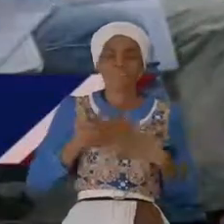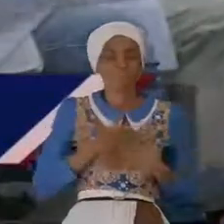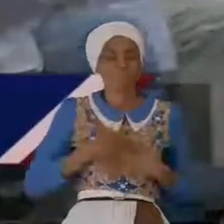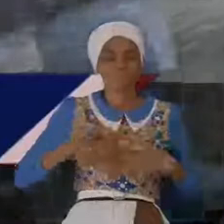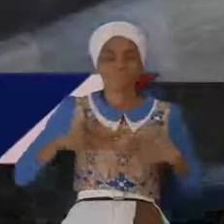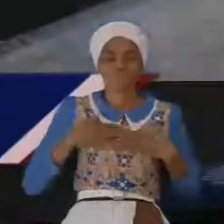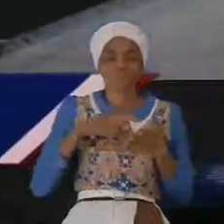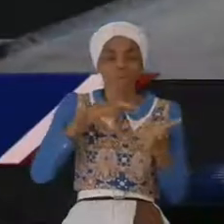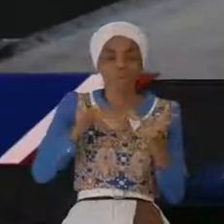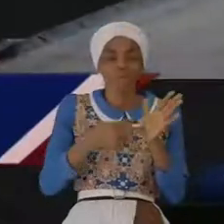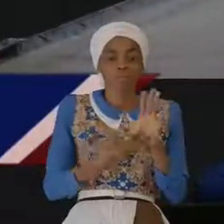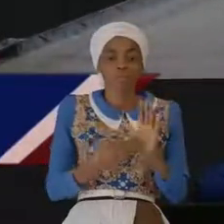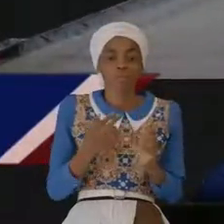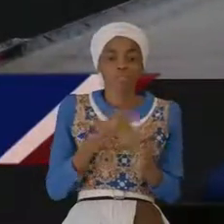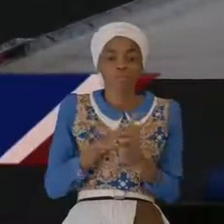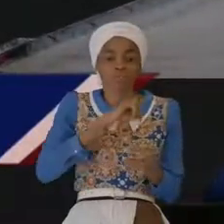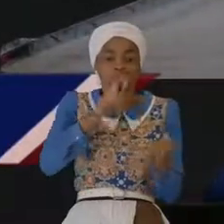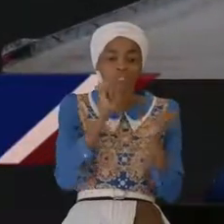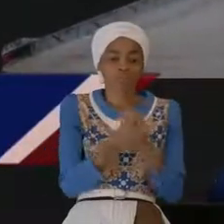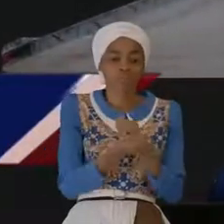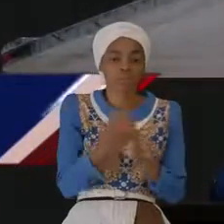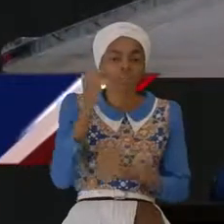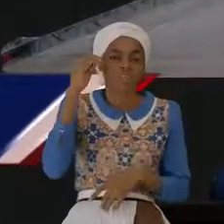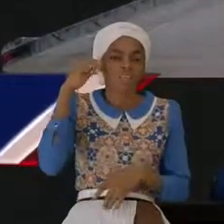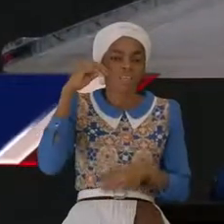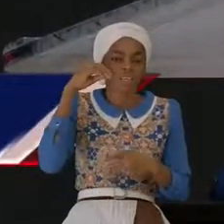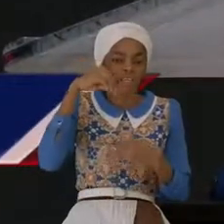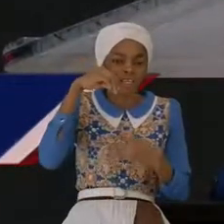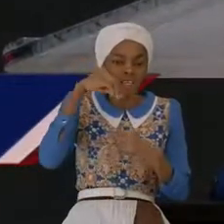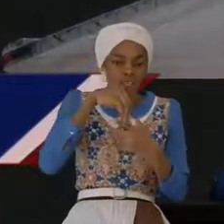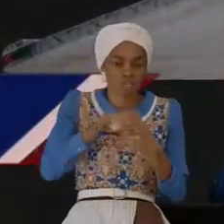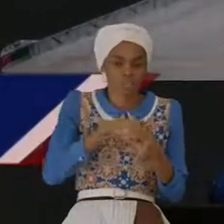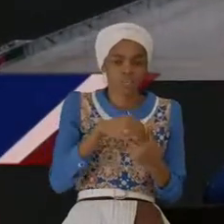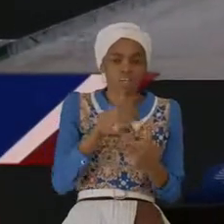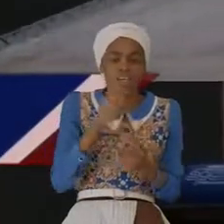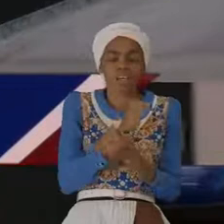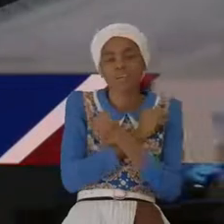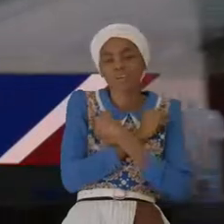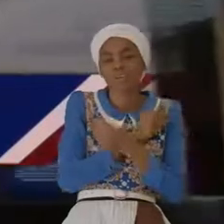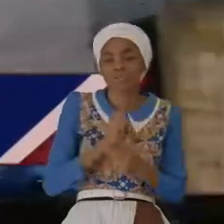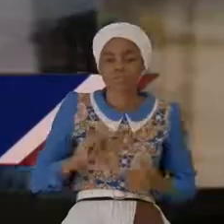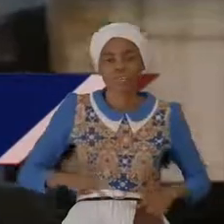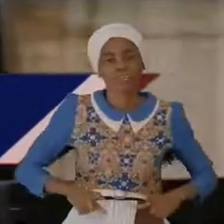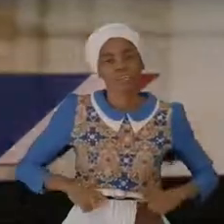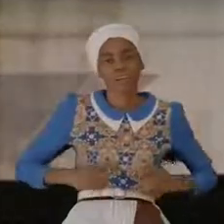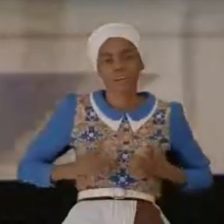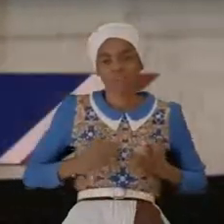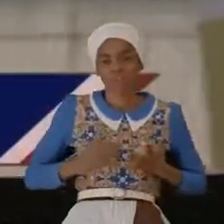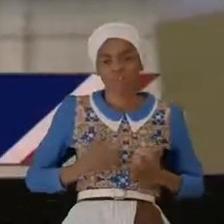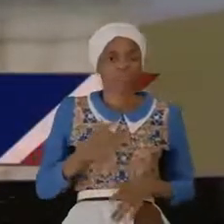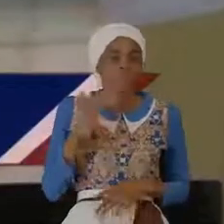transformation délibérée en une vie aimable. Une vie